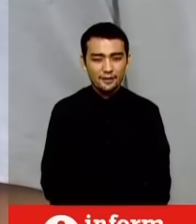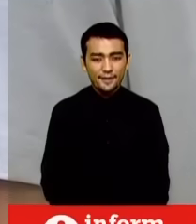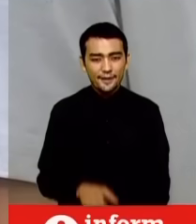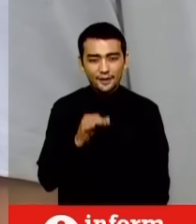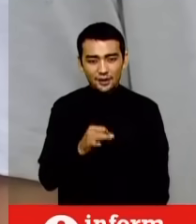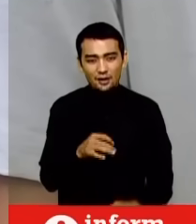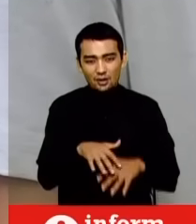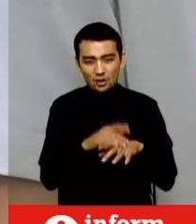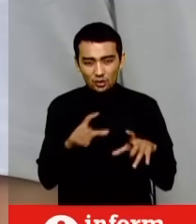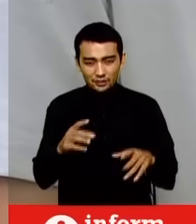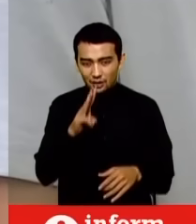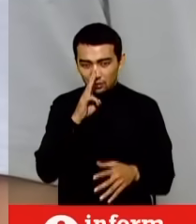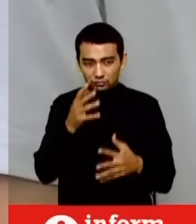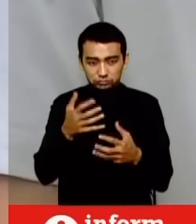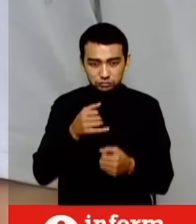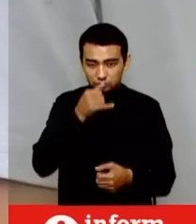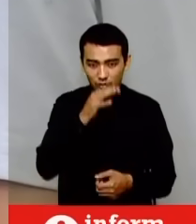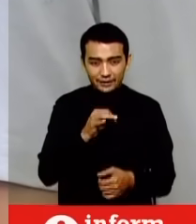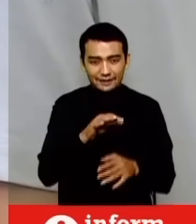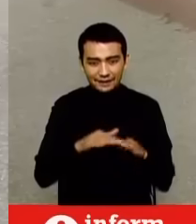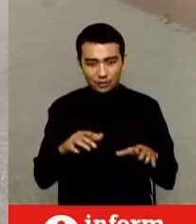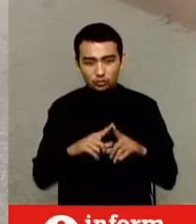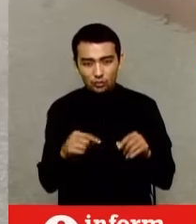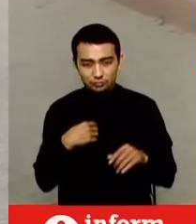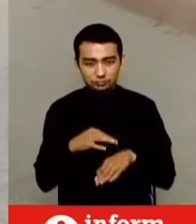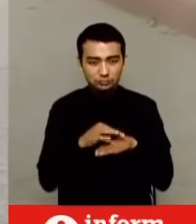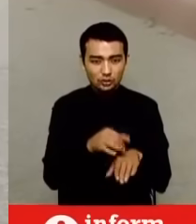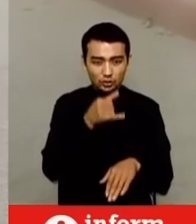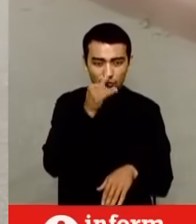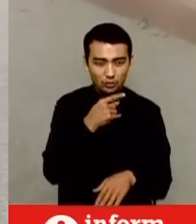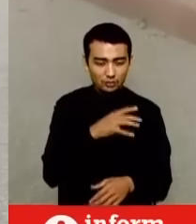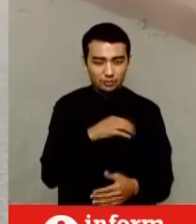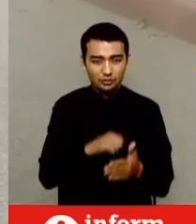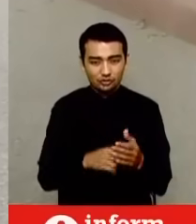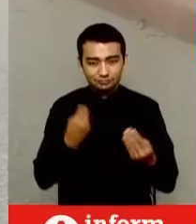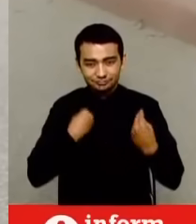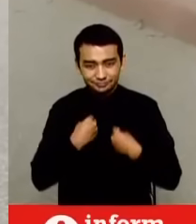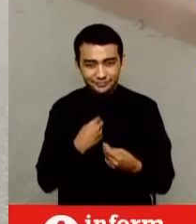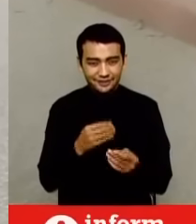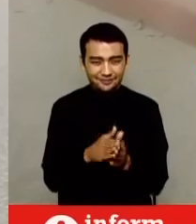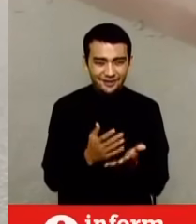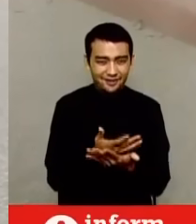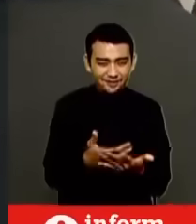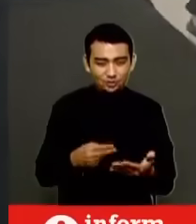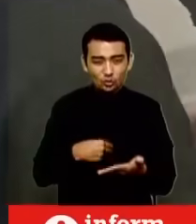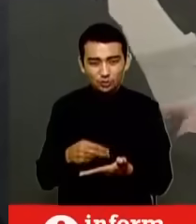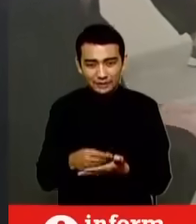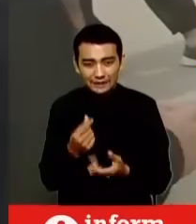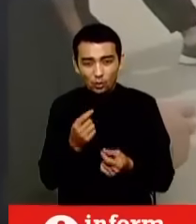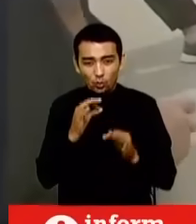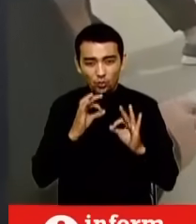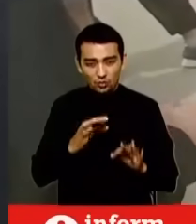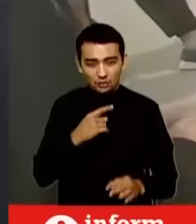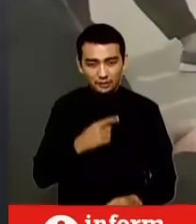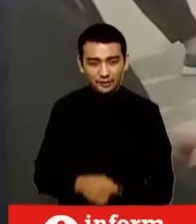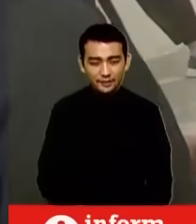Жиналғандар егер еңбек ақыларын ала алмаса, балаларын мектепке жібере алмайтындарын айтты. Себебі киім мен оқу құралдарын алуға көк тиынымыз да жоқ деп